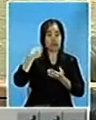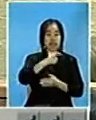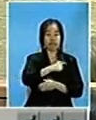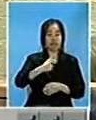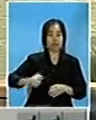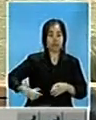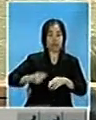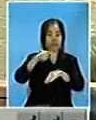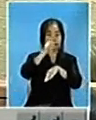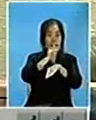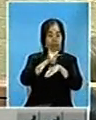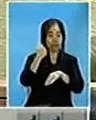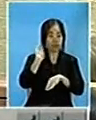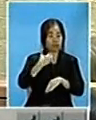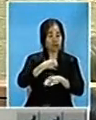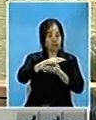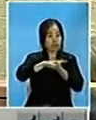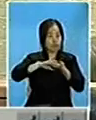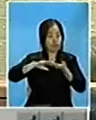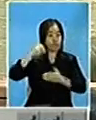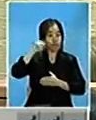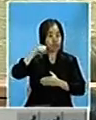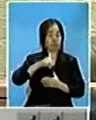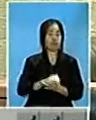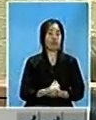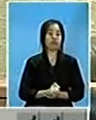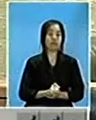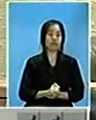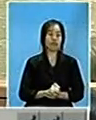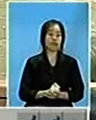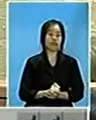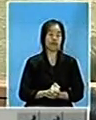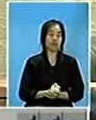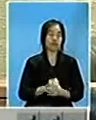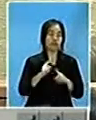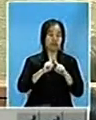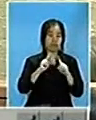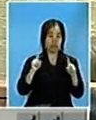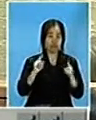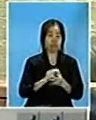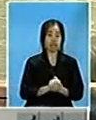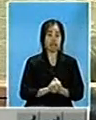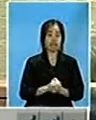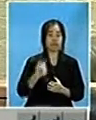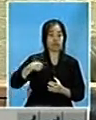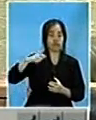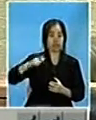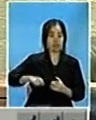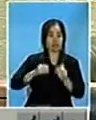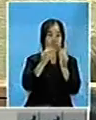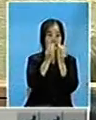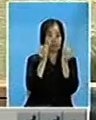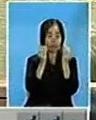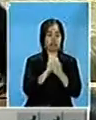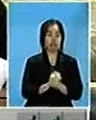ขไม่มีมีแต่ต้องการเห็นด้วยกันทั้งสิ้นแต่ว่าในเวลาที่ตุลาการรัฐธรรมนูญ